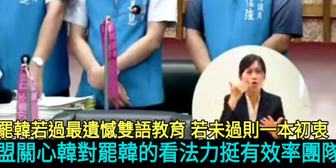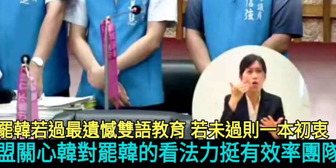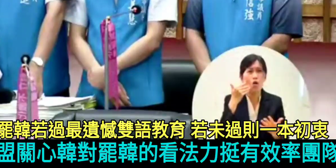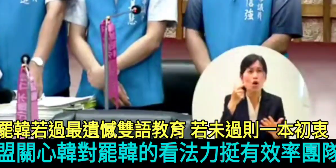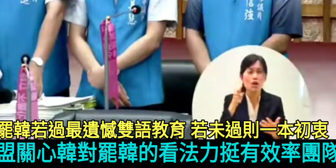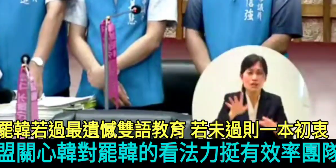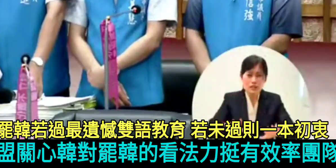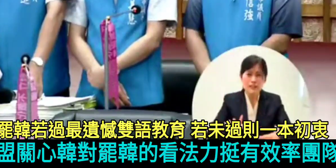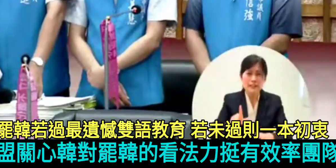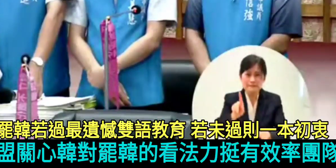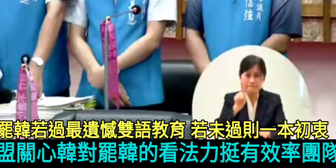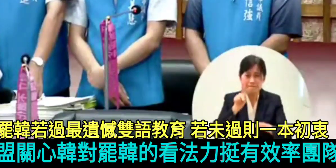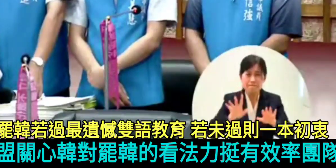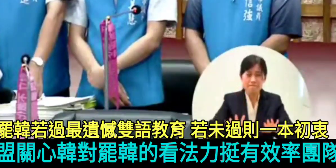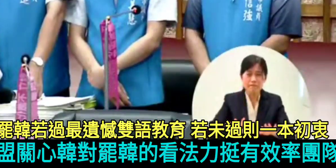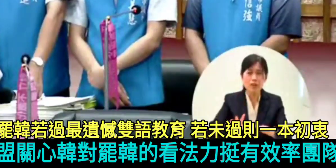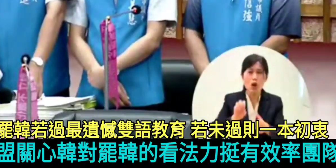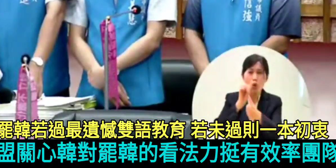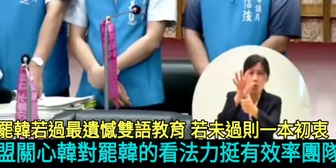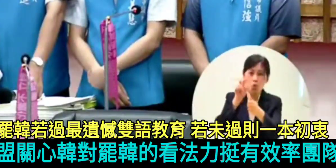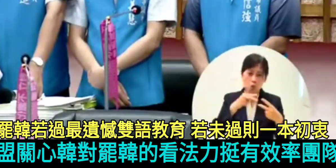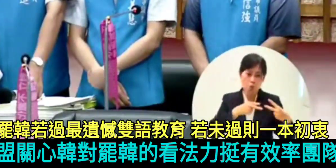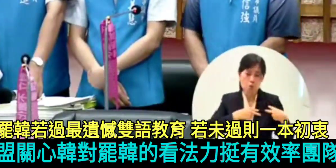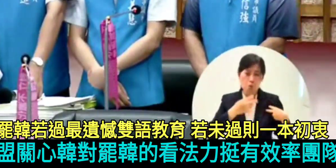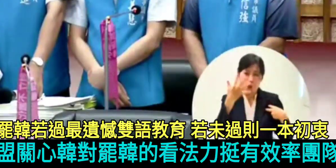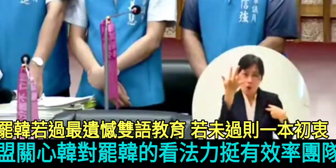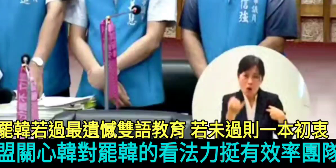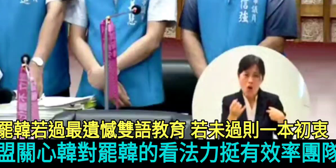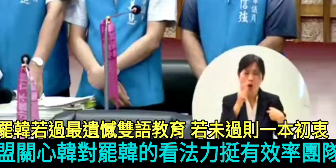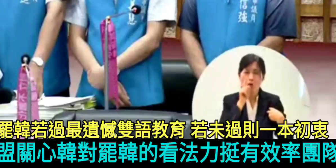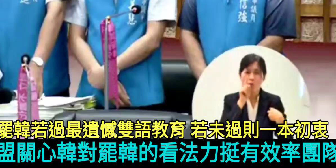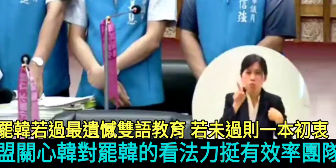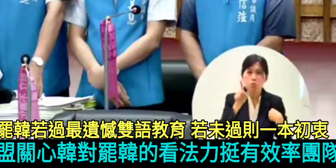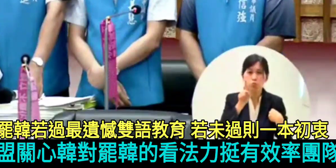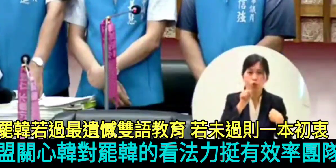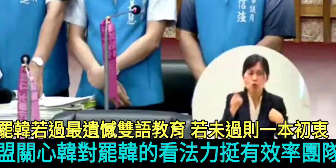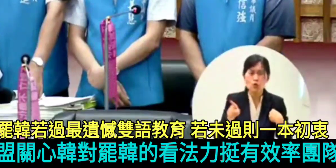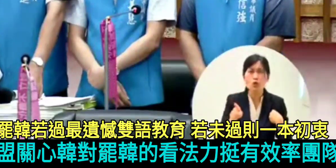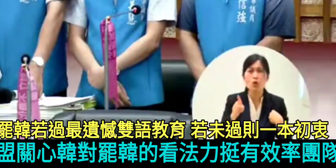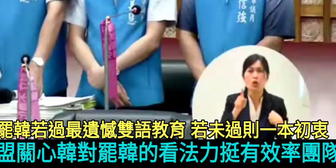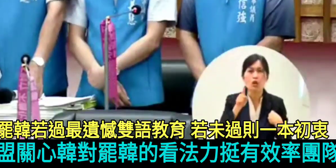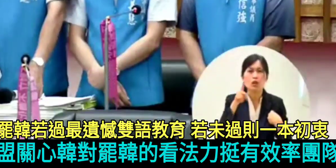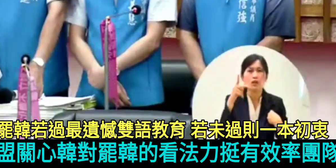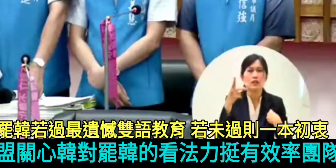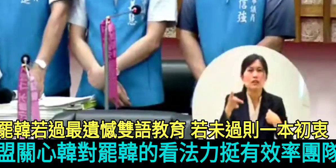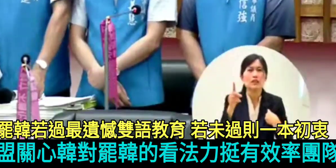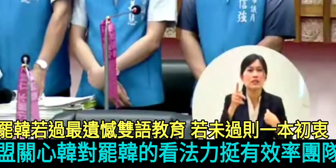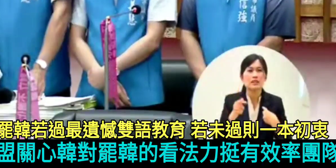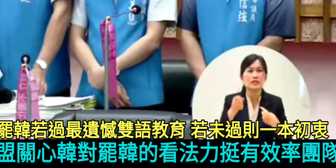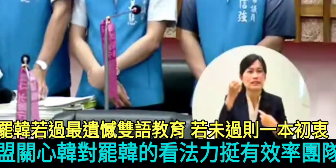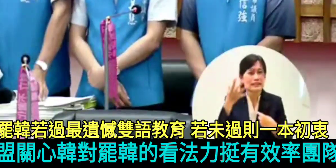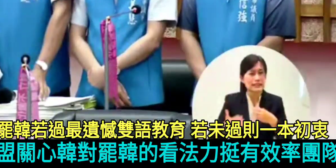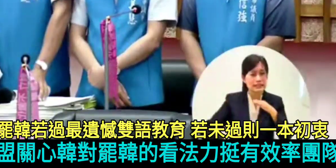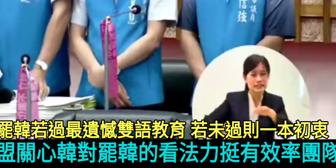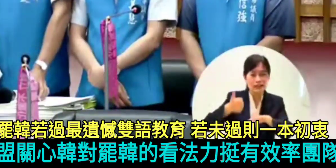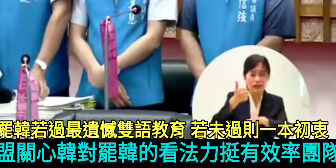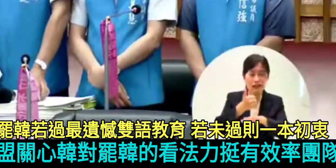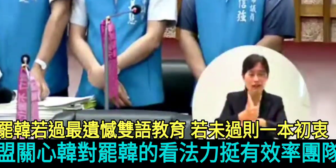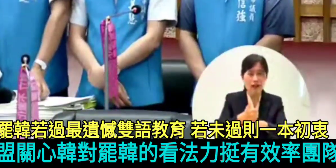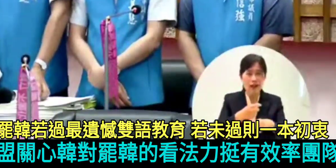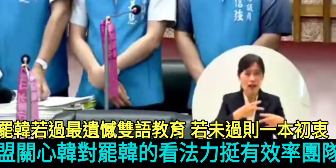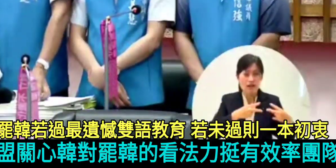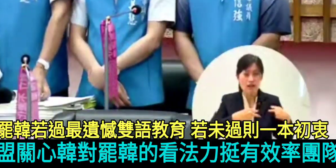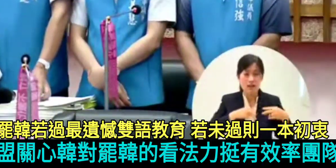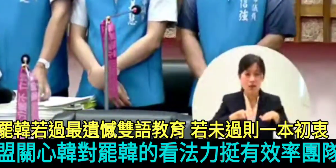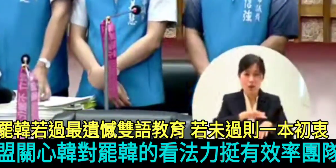是什么？是不是可以有时候要跟蔡英文总统即将卸任、即将上任的总统说高雄需要什